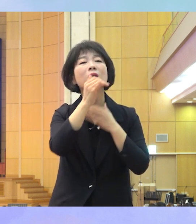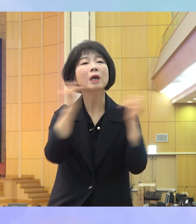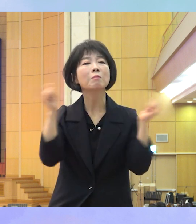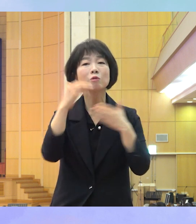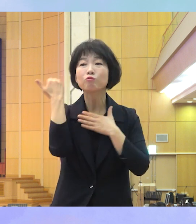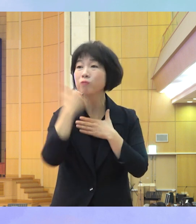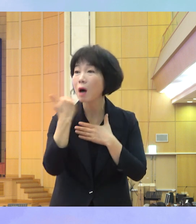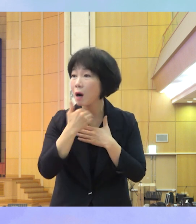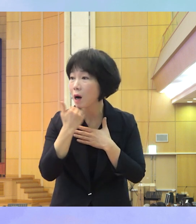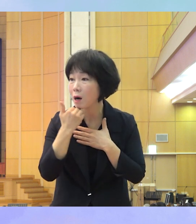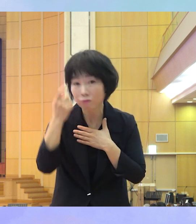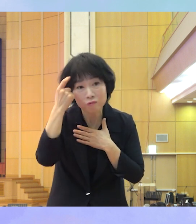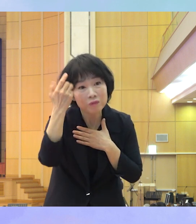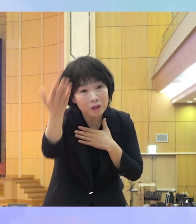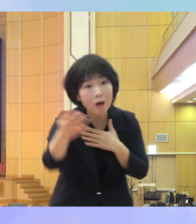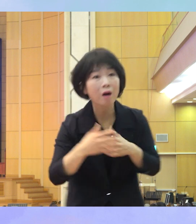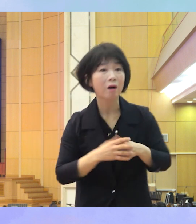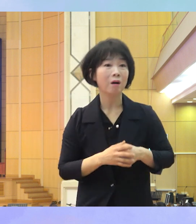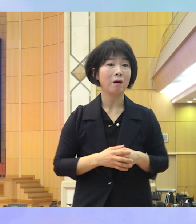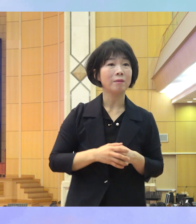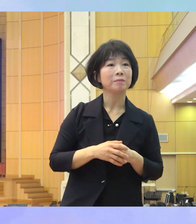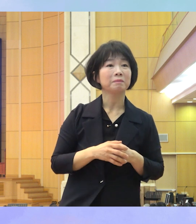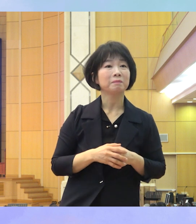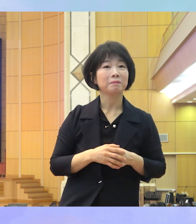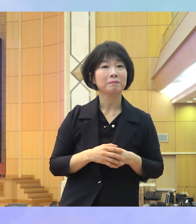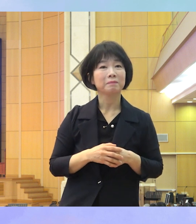사람이냐? 3절에 가보니까